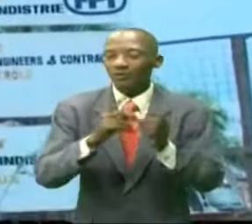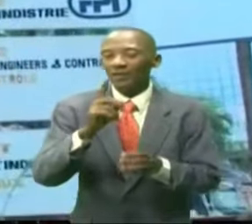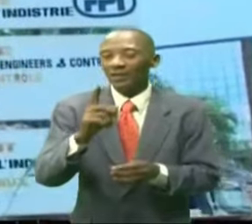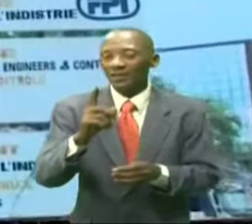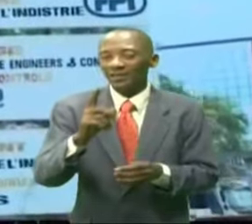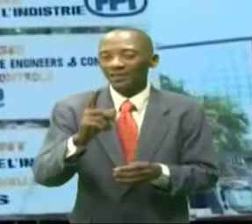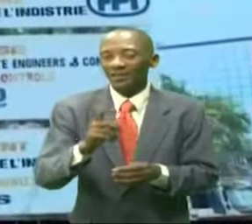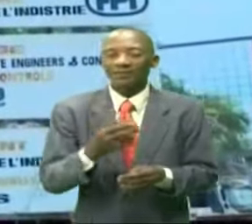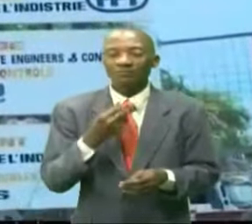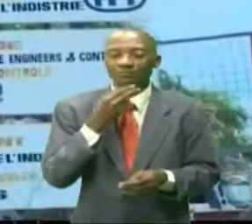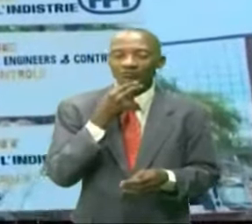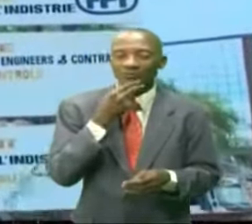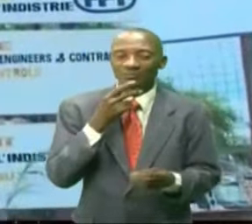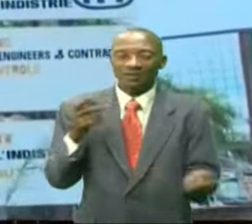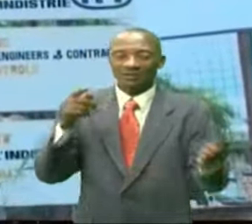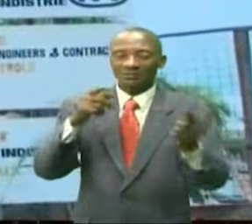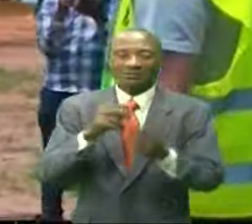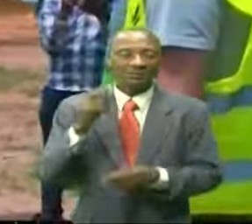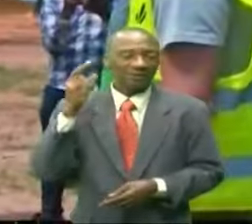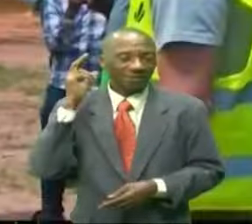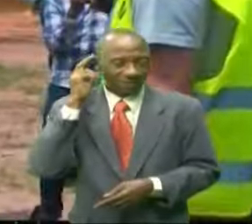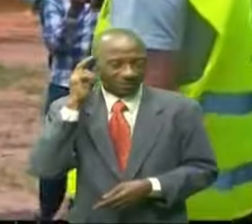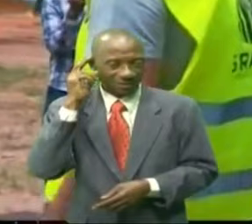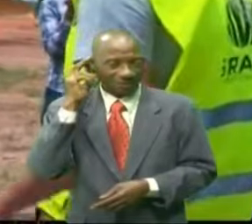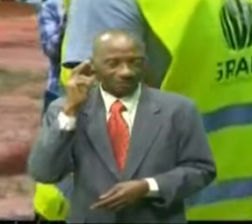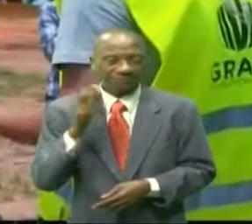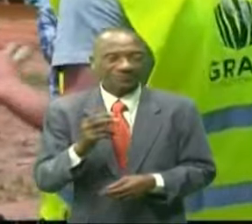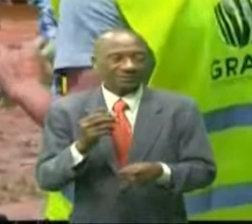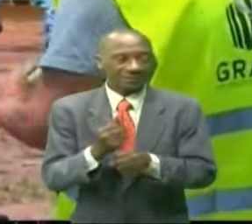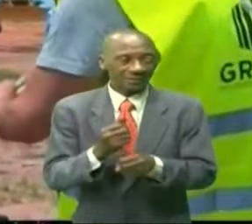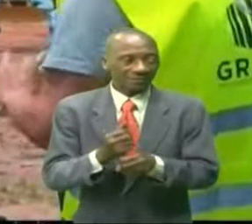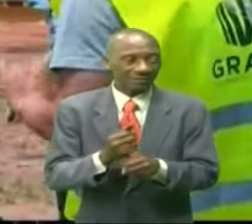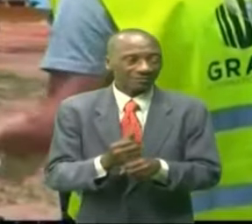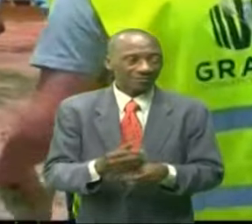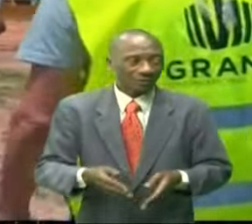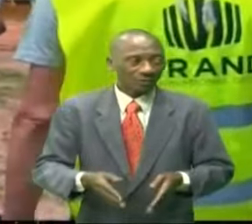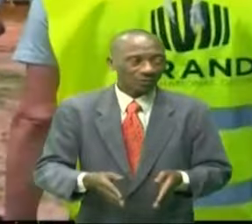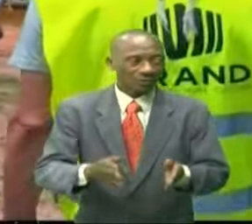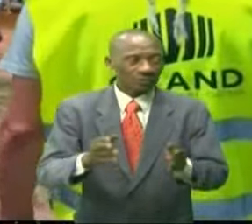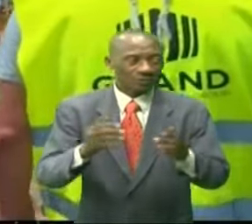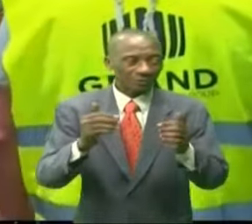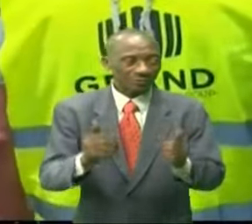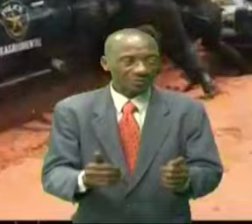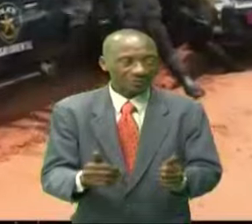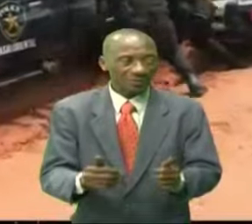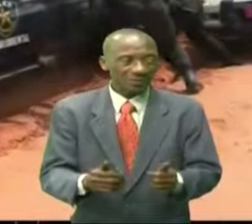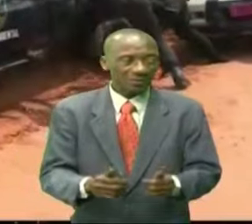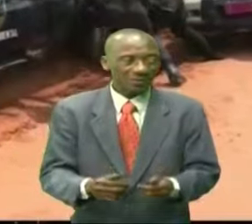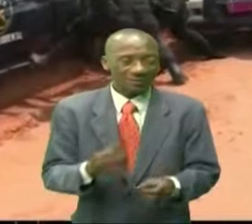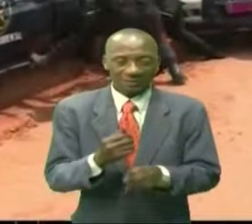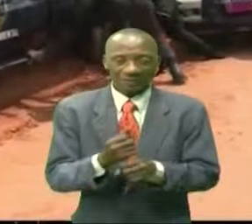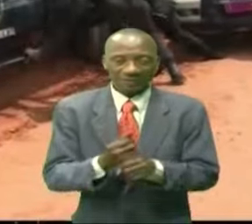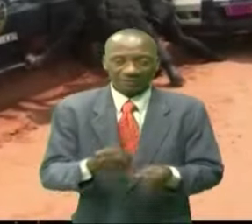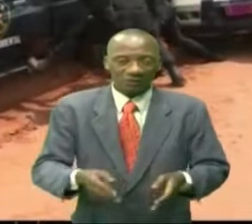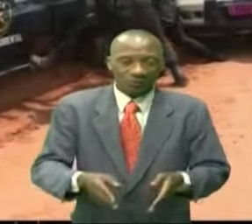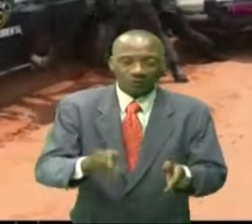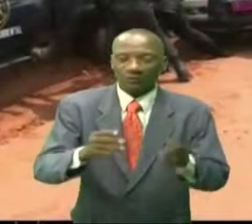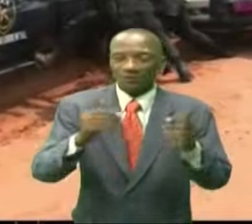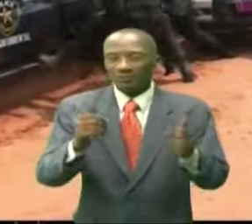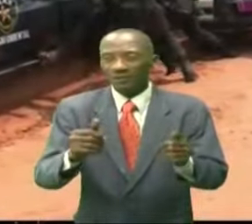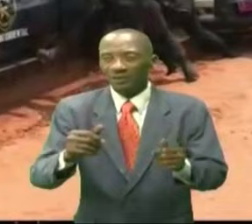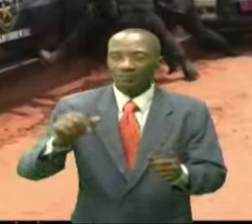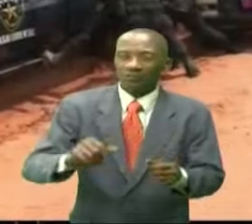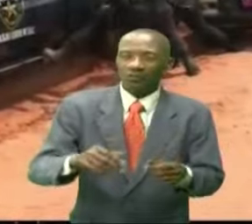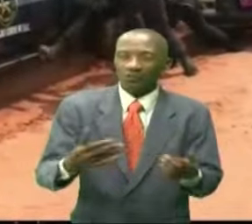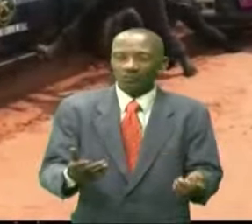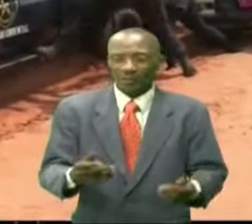la surveillance et le contrôle des Grand International Group pour une durée de 33 mois. Plus d'une année consommée, avec un budget de